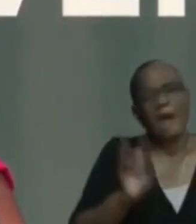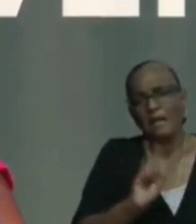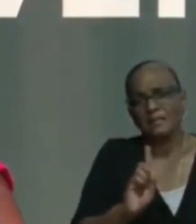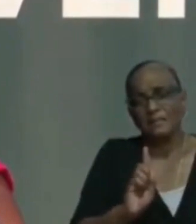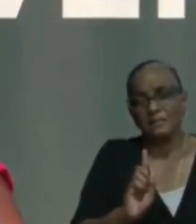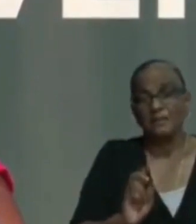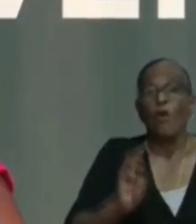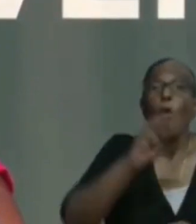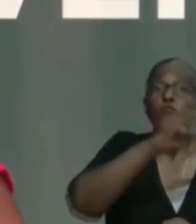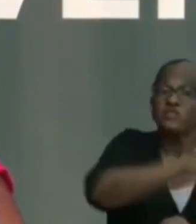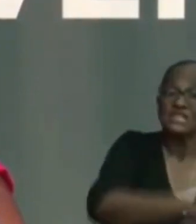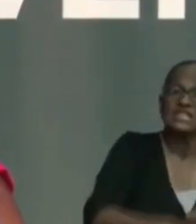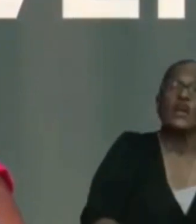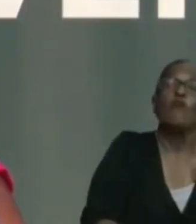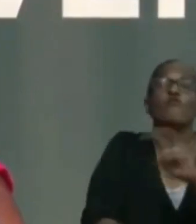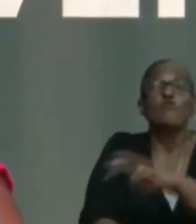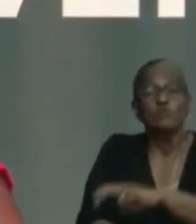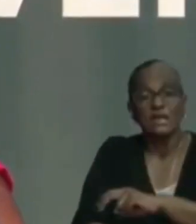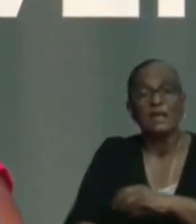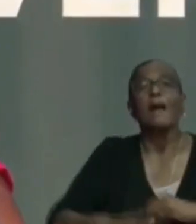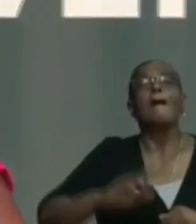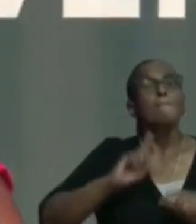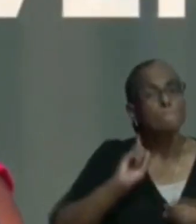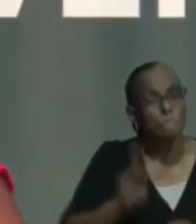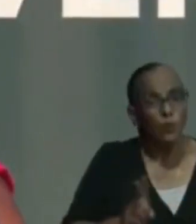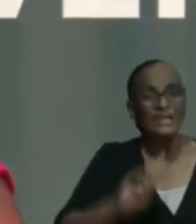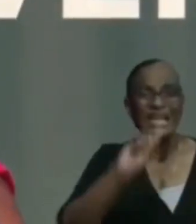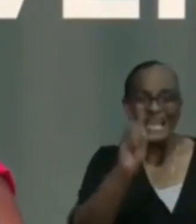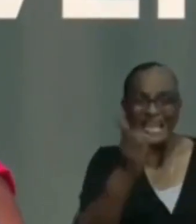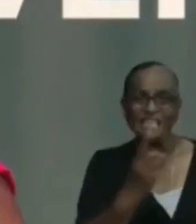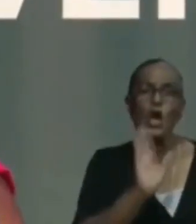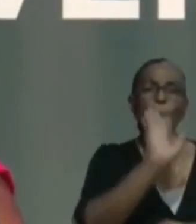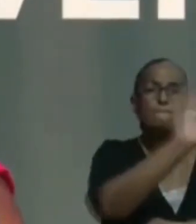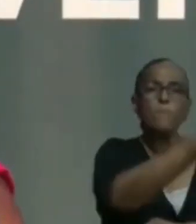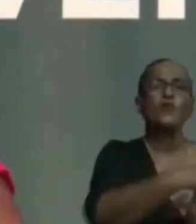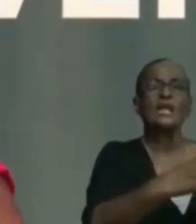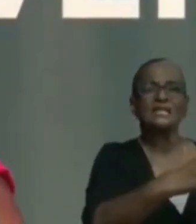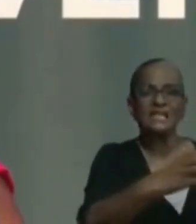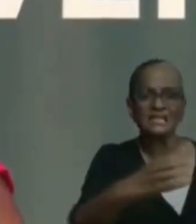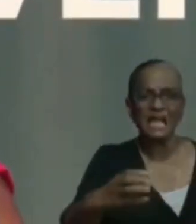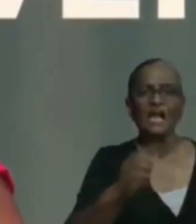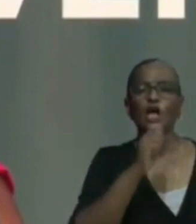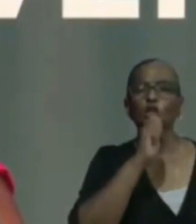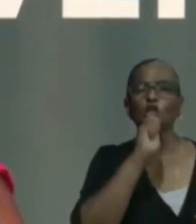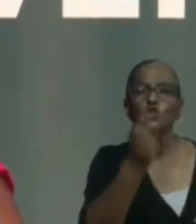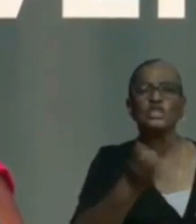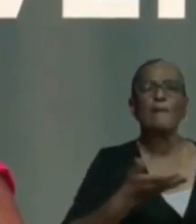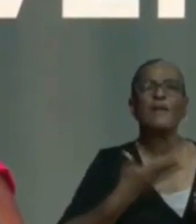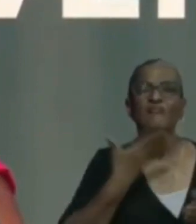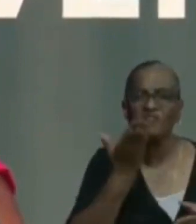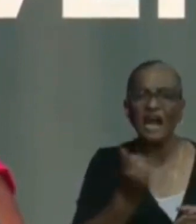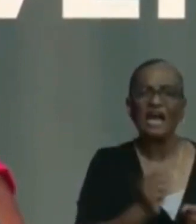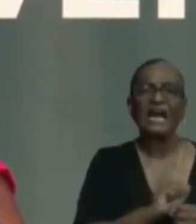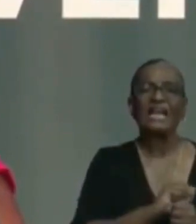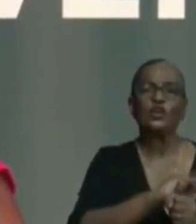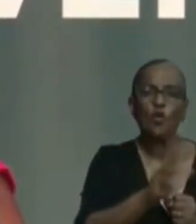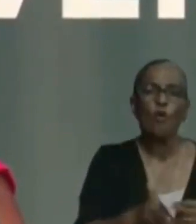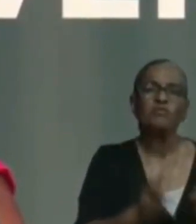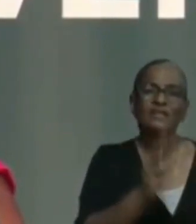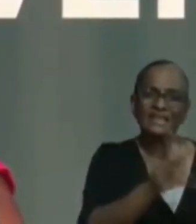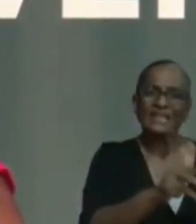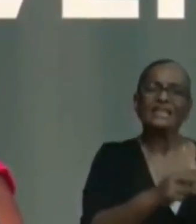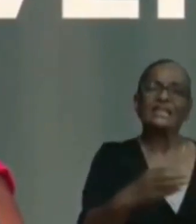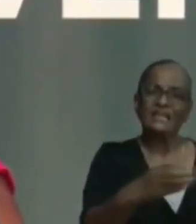een onveilige situatie voor flora en fauna. Het managementteam is echter niet bevoegd om op te treden tegen de